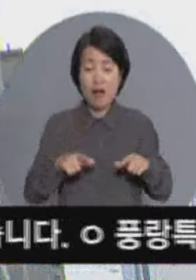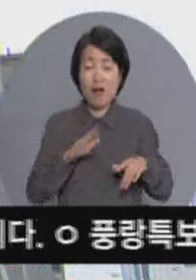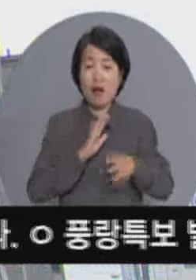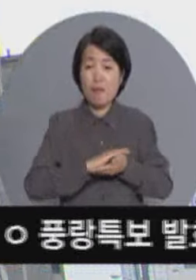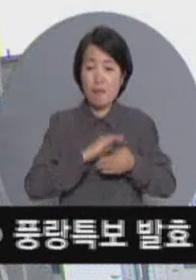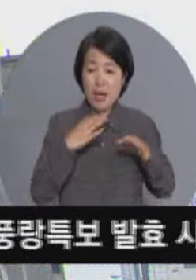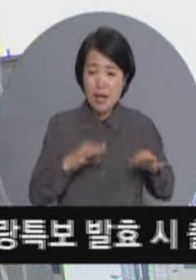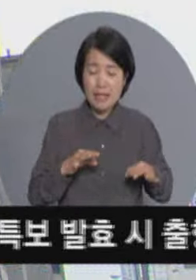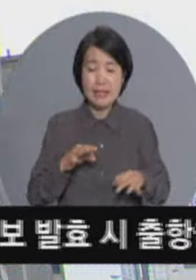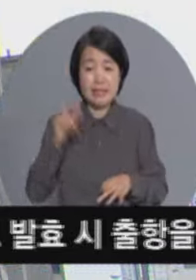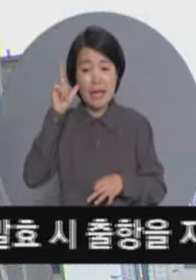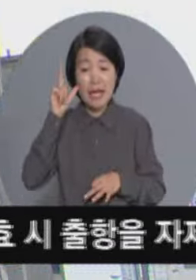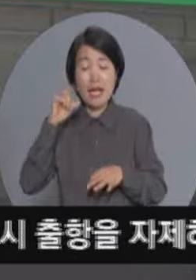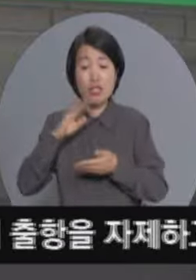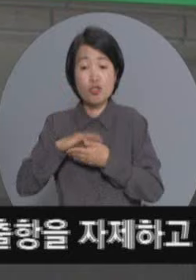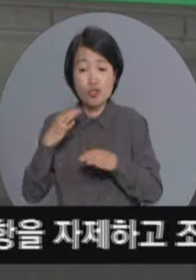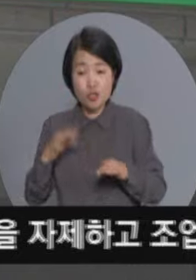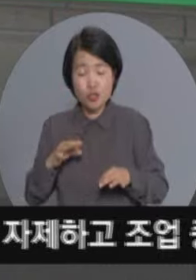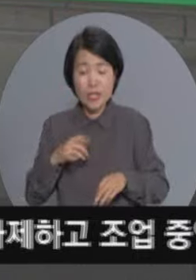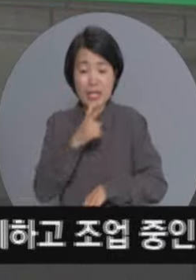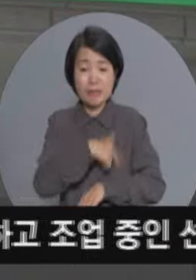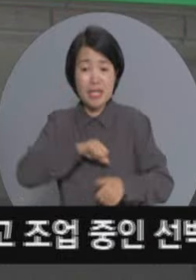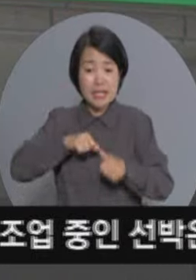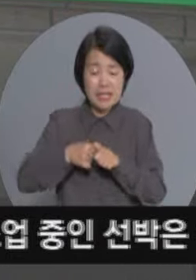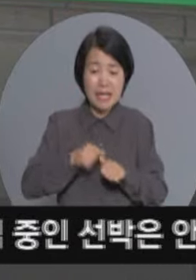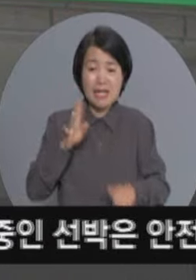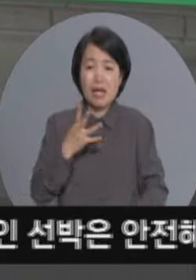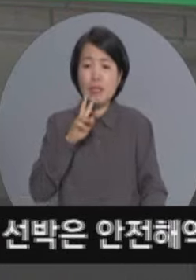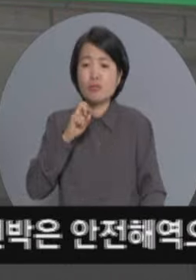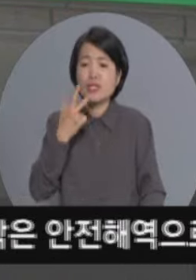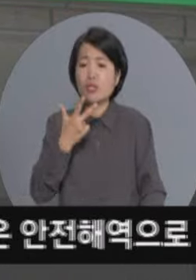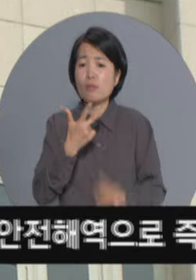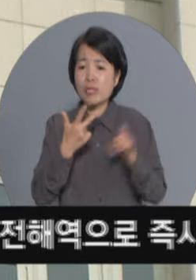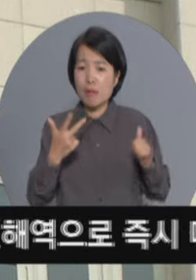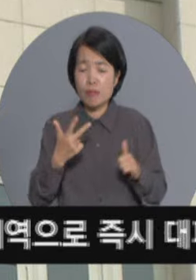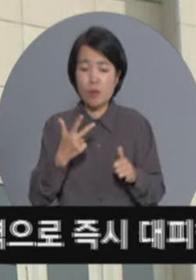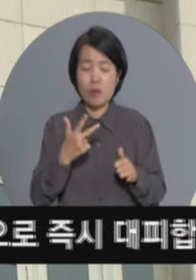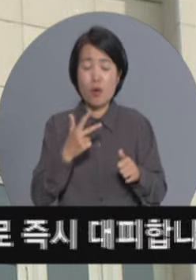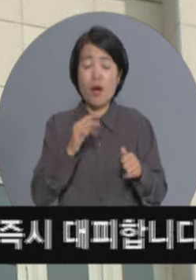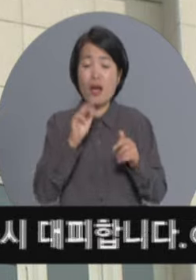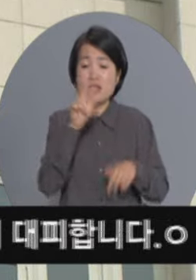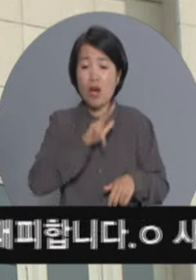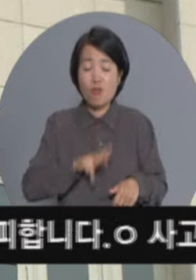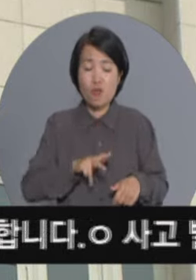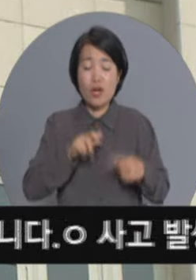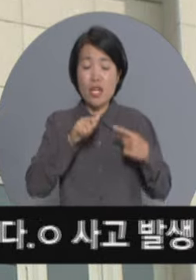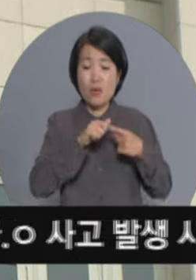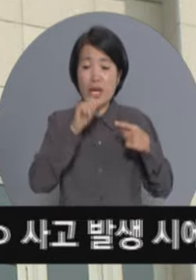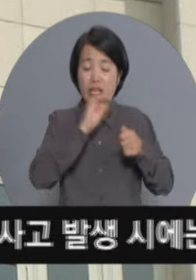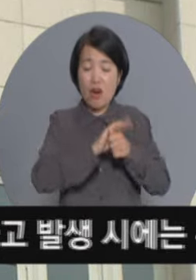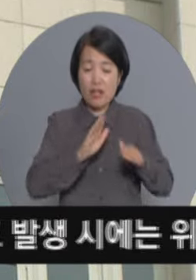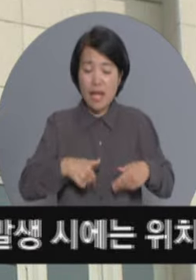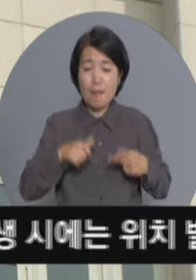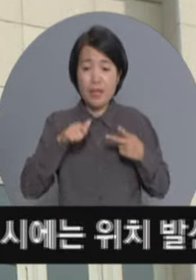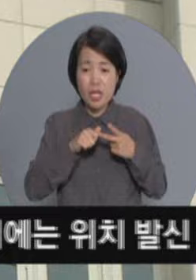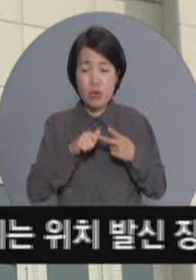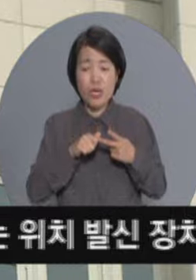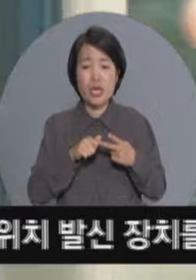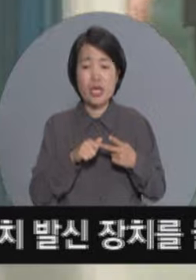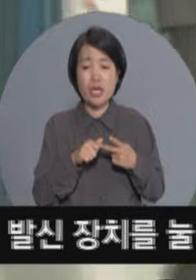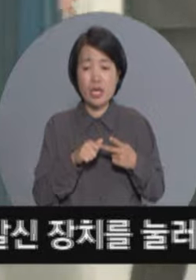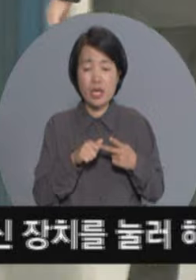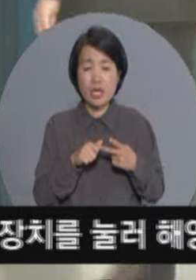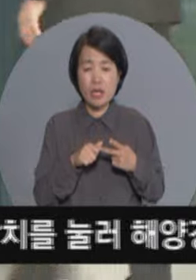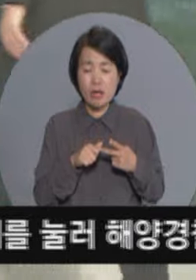받은 임직원 수는 지난 5년 동안 47명으로 경남과 경기에 이어 전국에서 세 번째로 많은 것으로